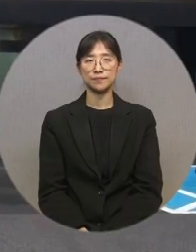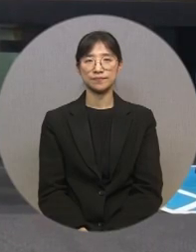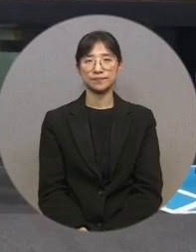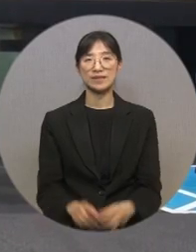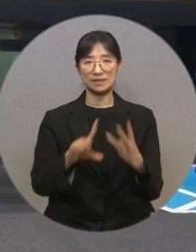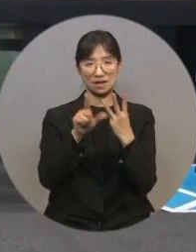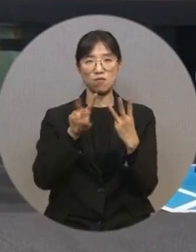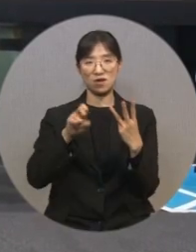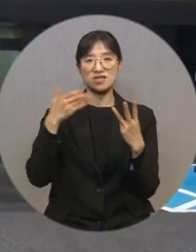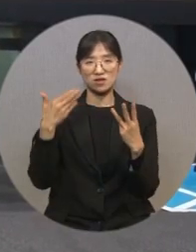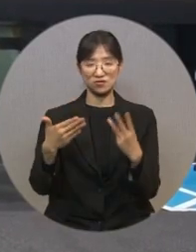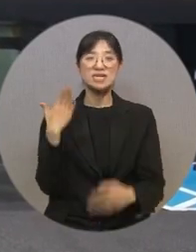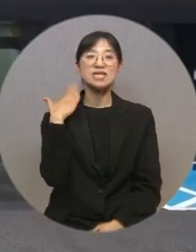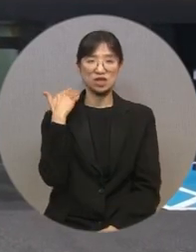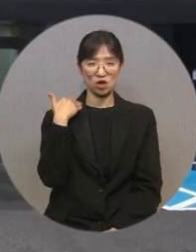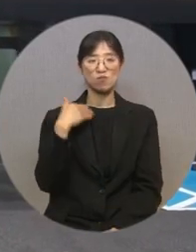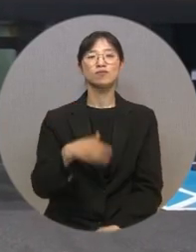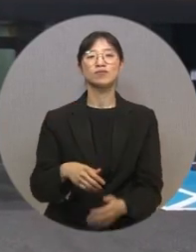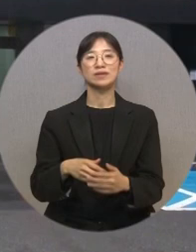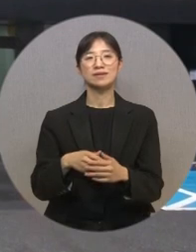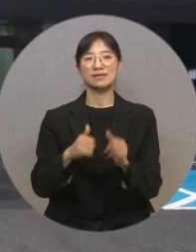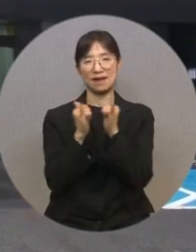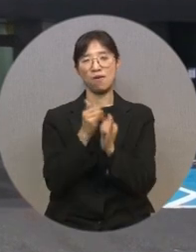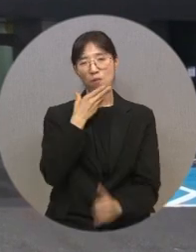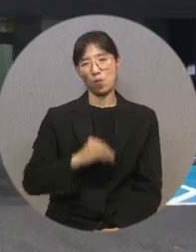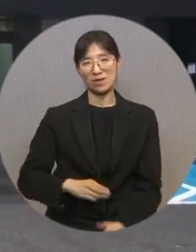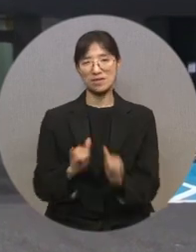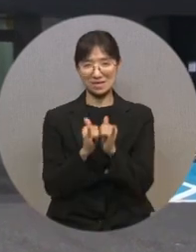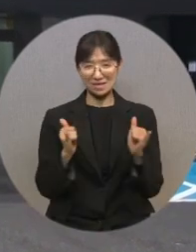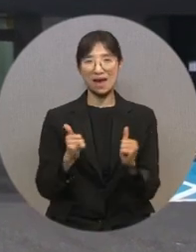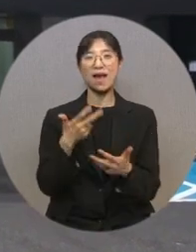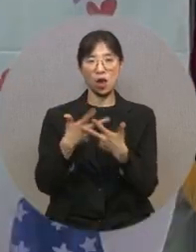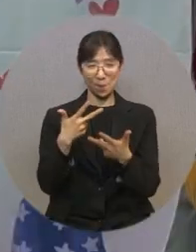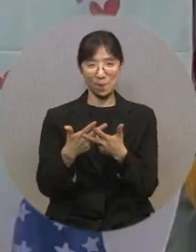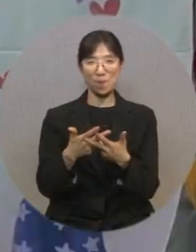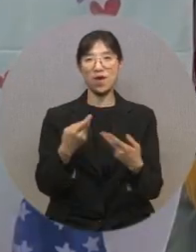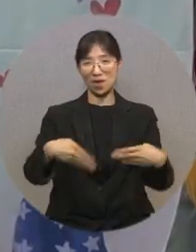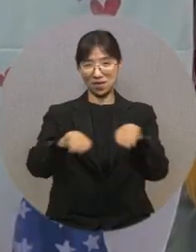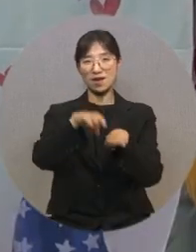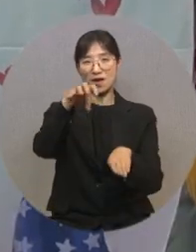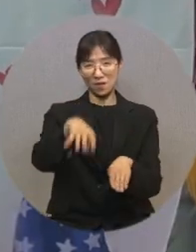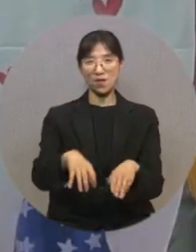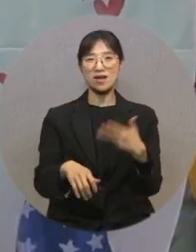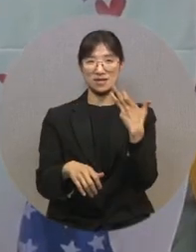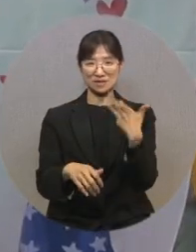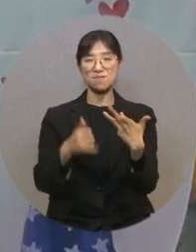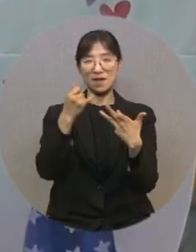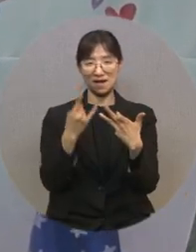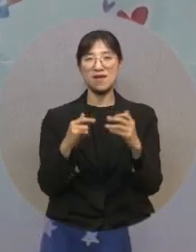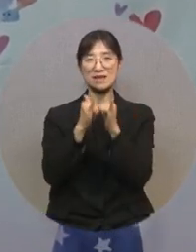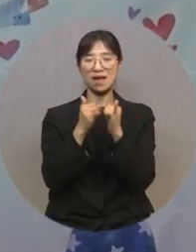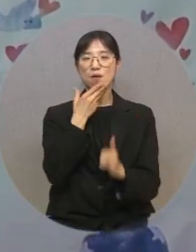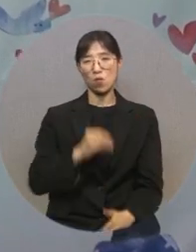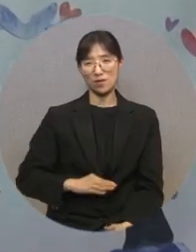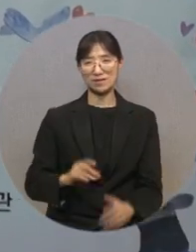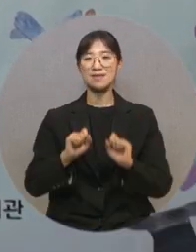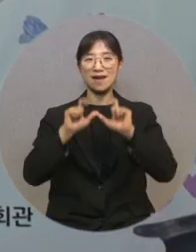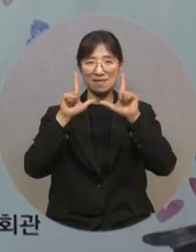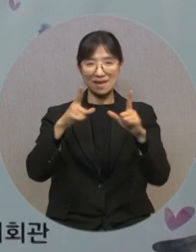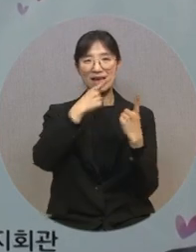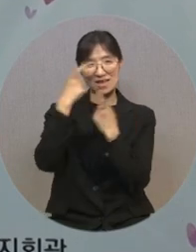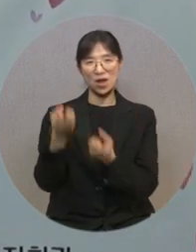지난달 29일 의정부시 사회복지사협회는 사회복지회관에서 제18회 사회복지사의 날 기념